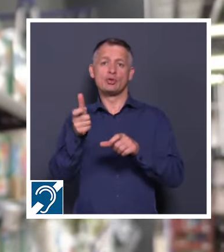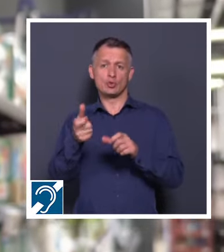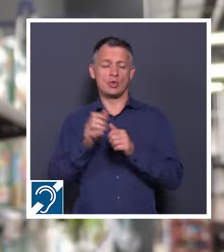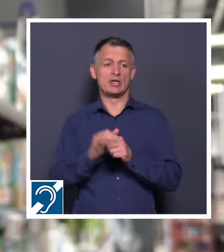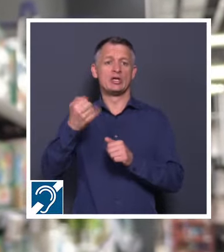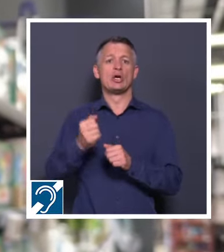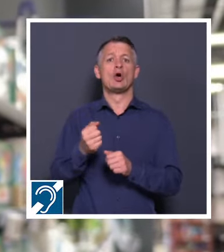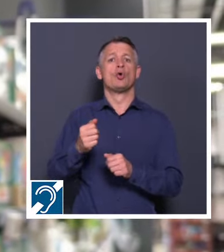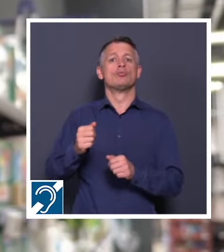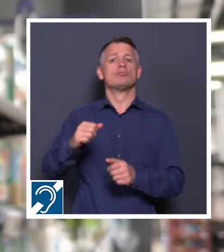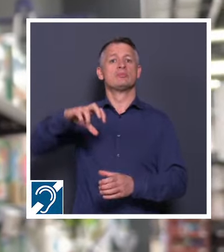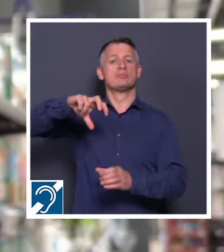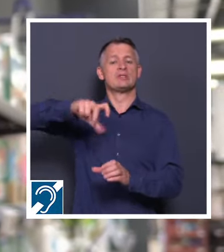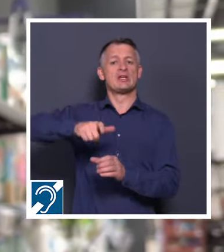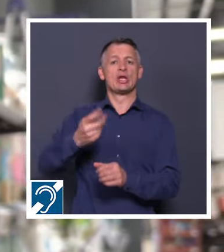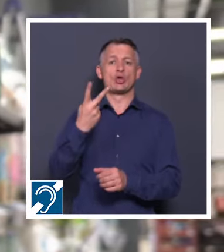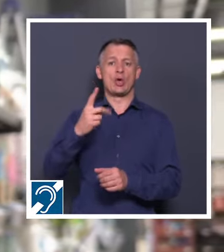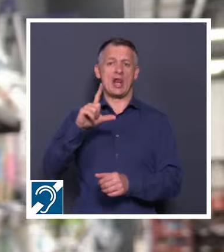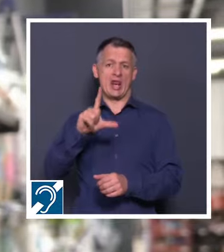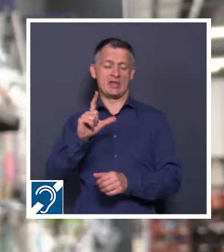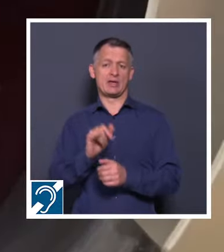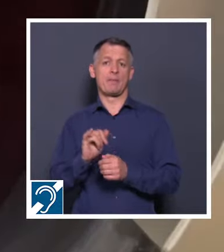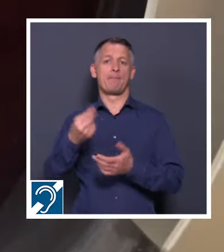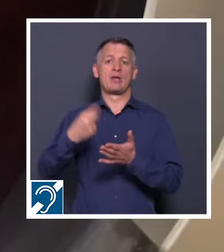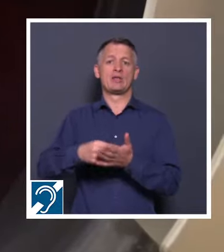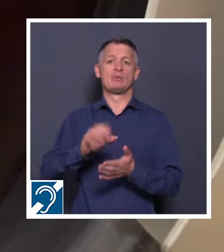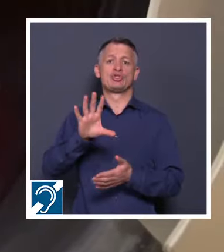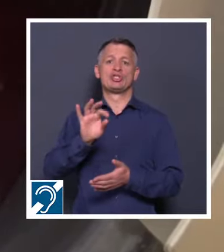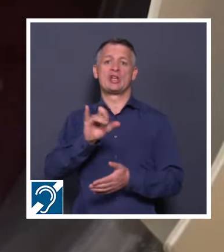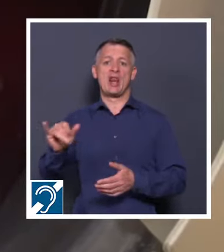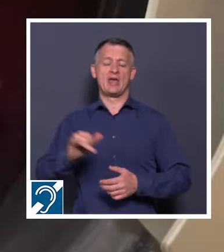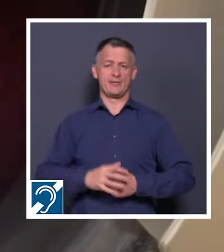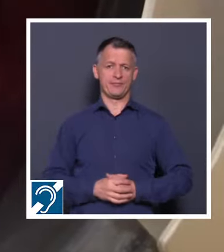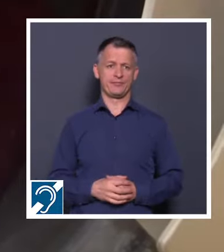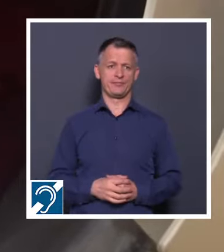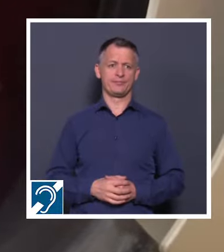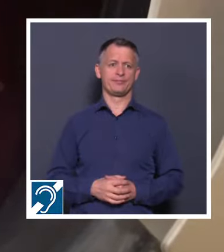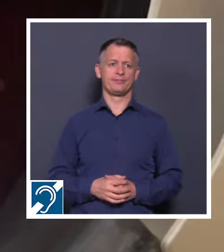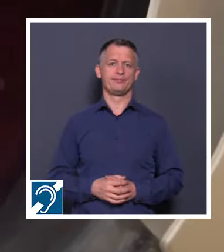2 litri cu detergent lichid plătim 50 de lei.